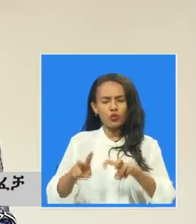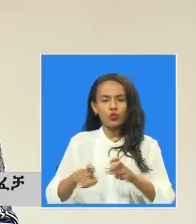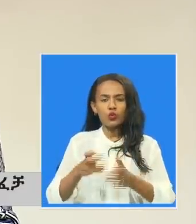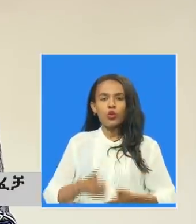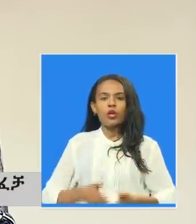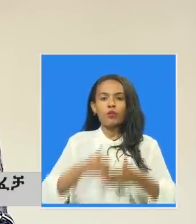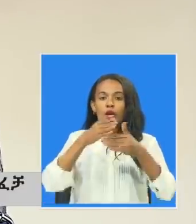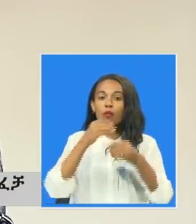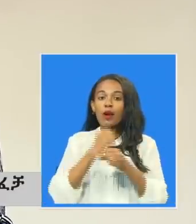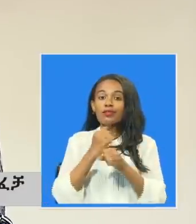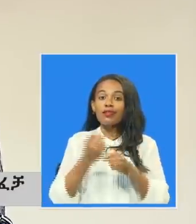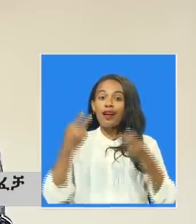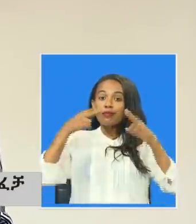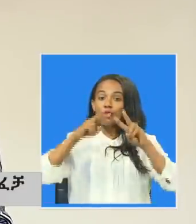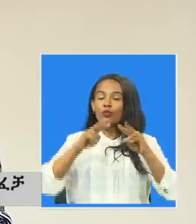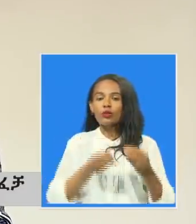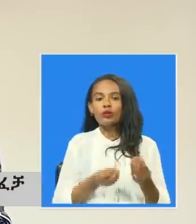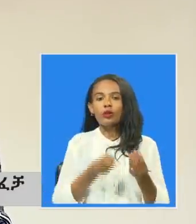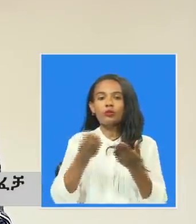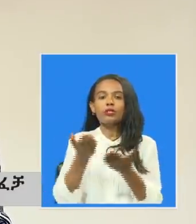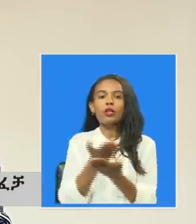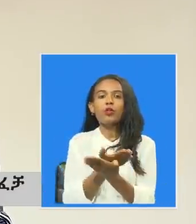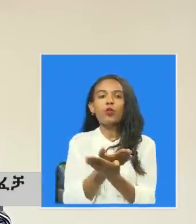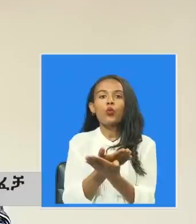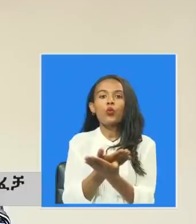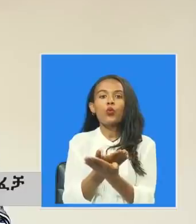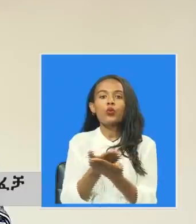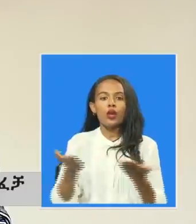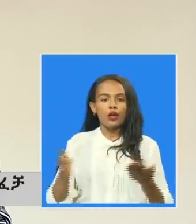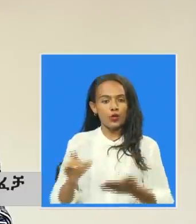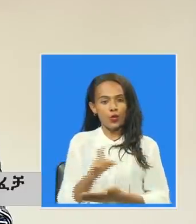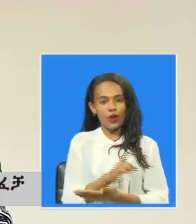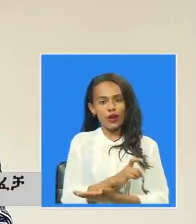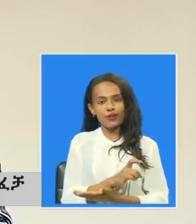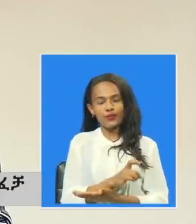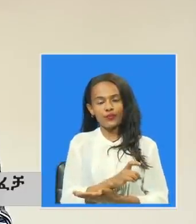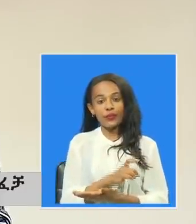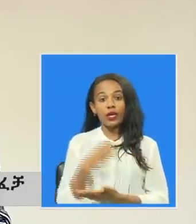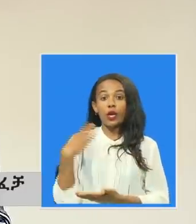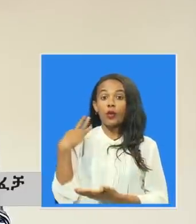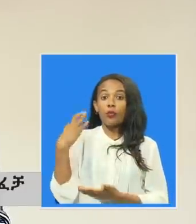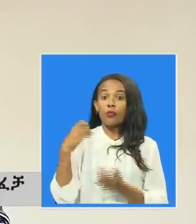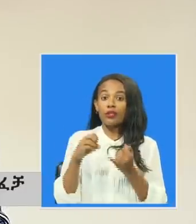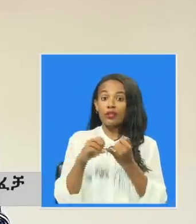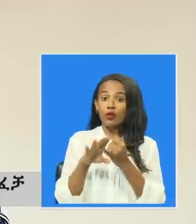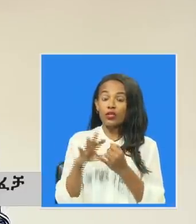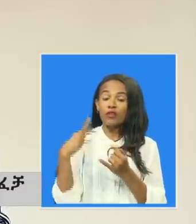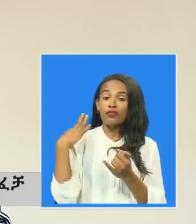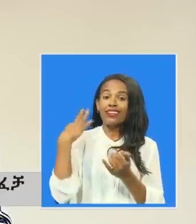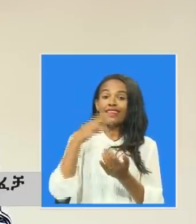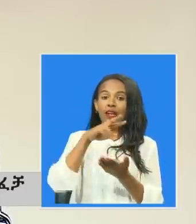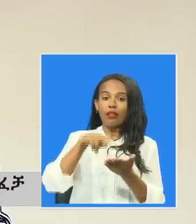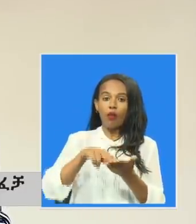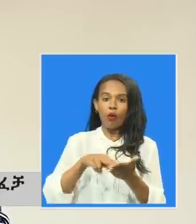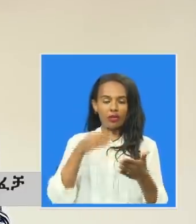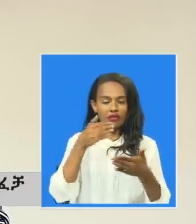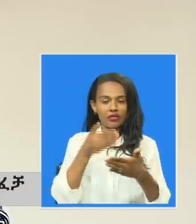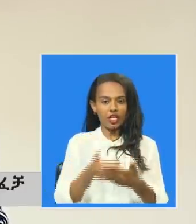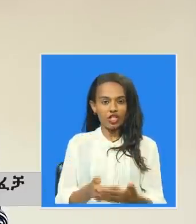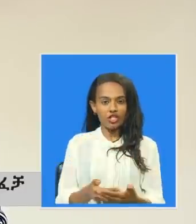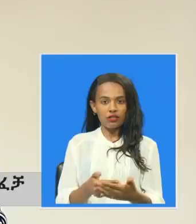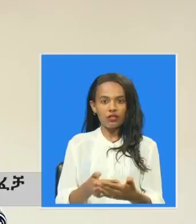የመገንባት ስራ ትኩረት የሚሰጠው ጉዳይ ይሆናል። በጤናው ዘርፍ የጤና ተቋማት